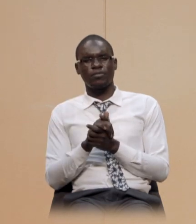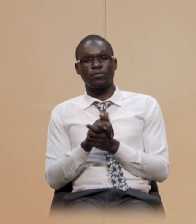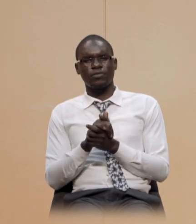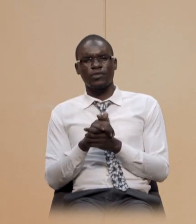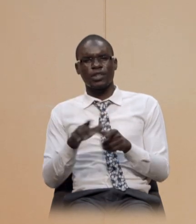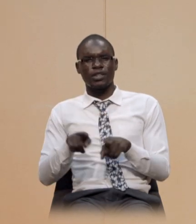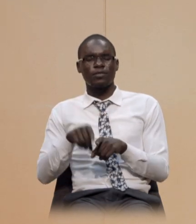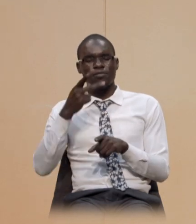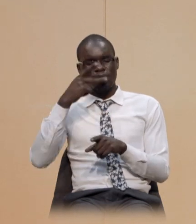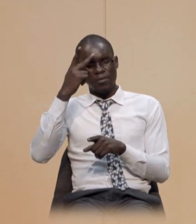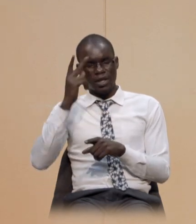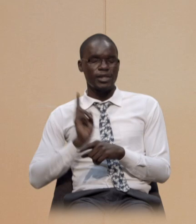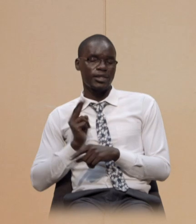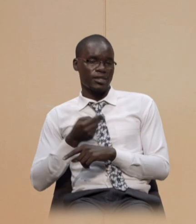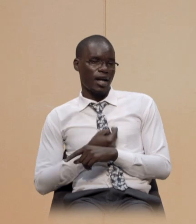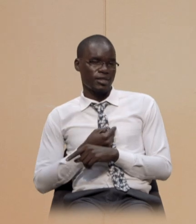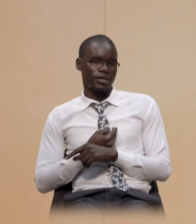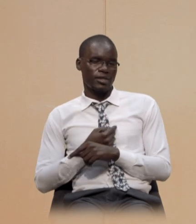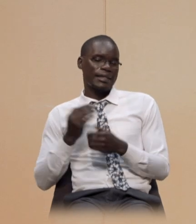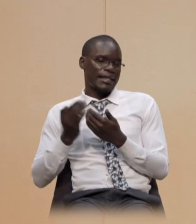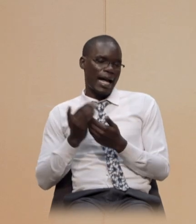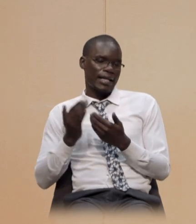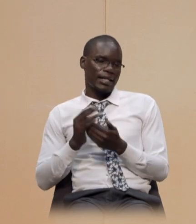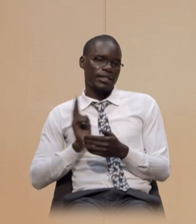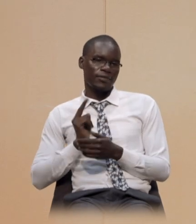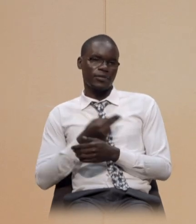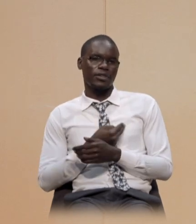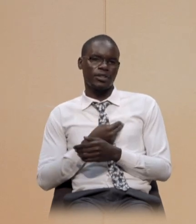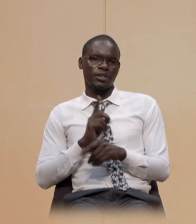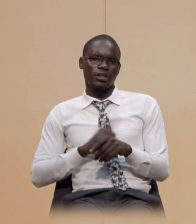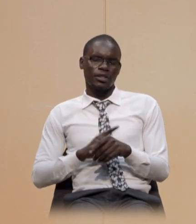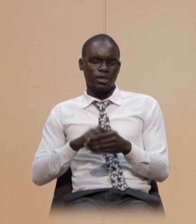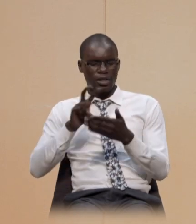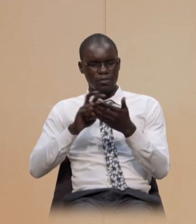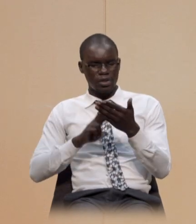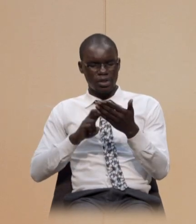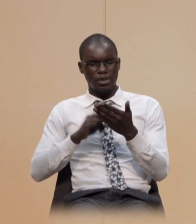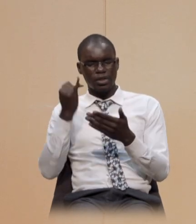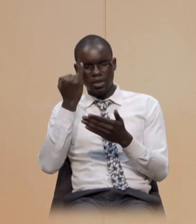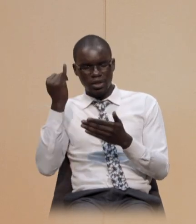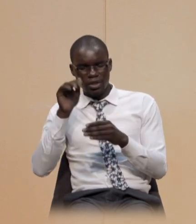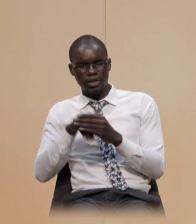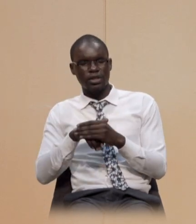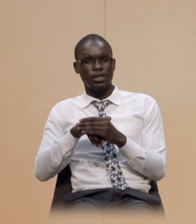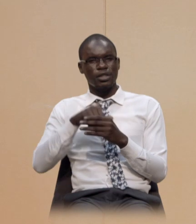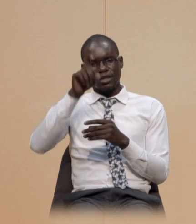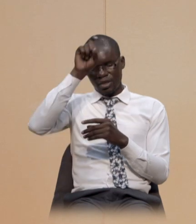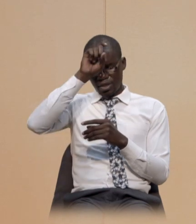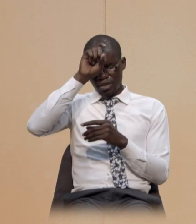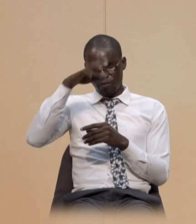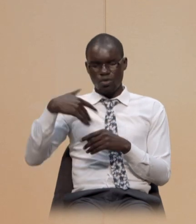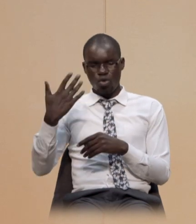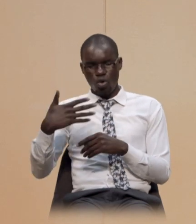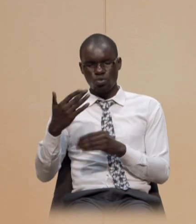is parenting us. Hiyo ndio sababu hata ukisoma wakati wana wa Israeli walikuwa katika njia ya Misri, walikuwa